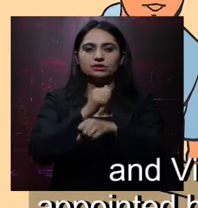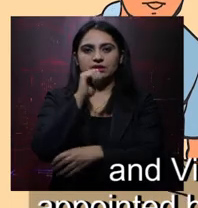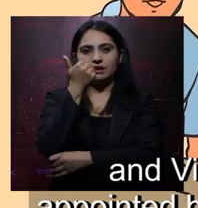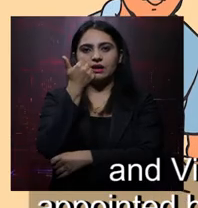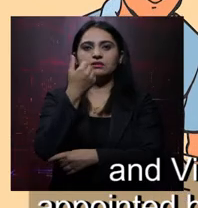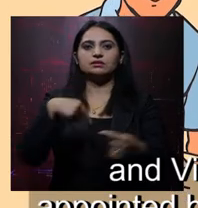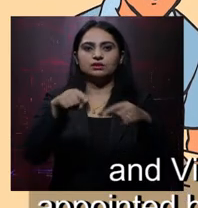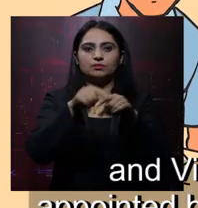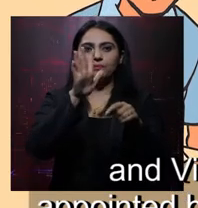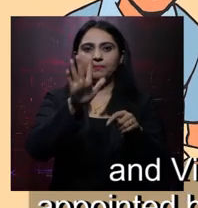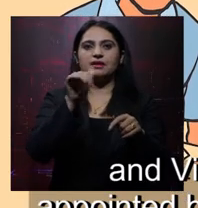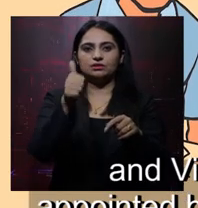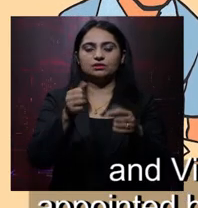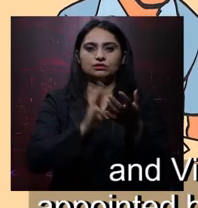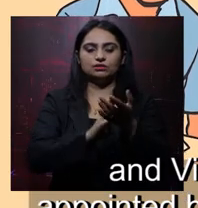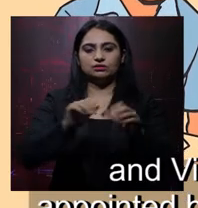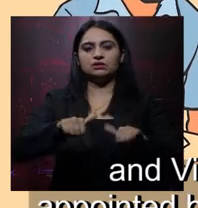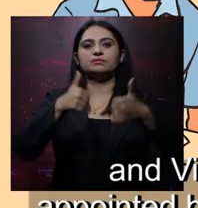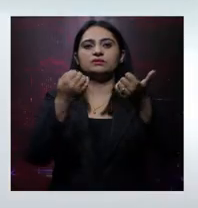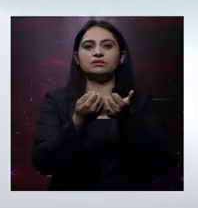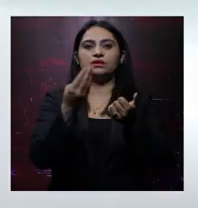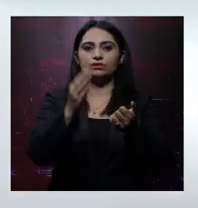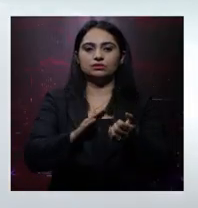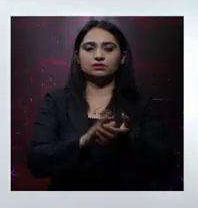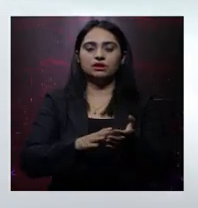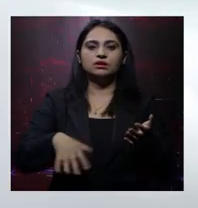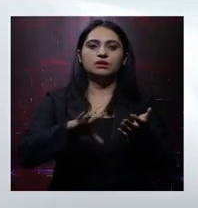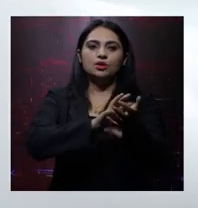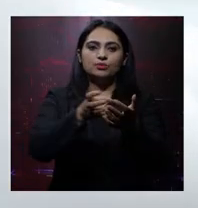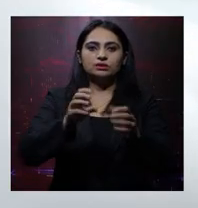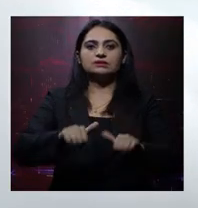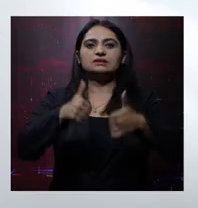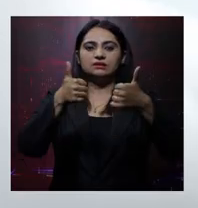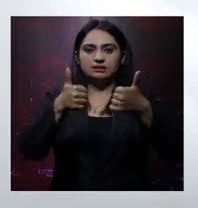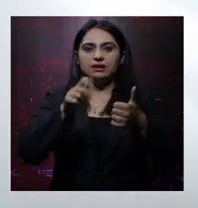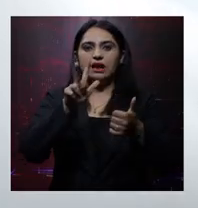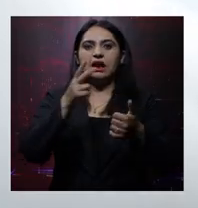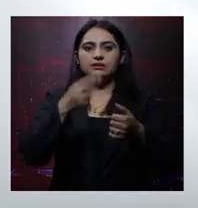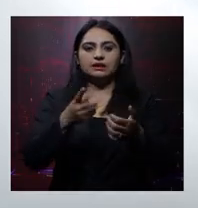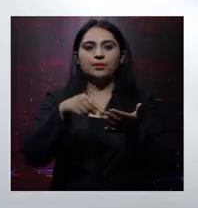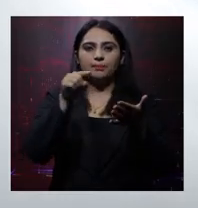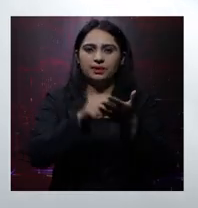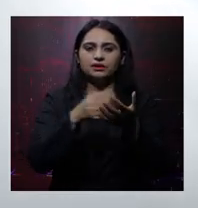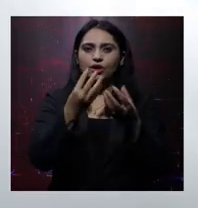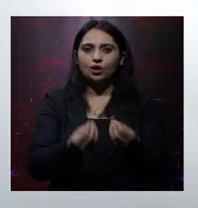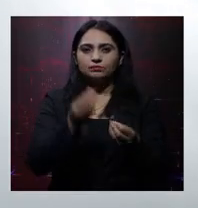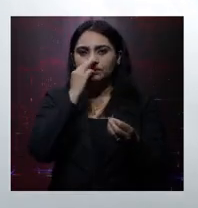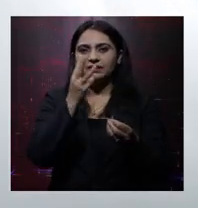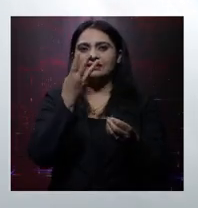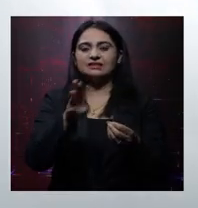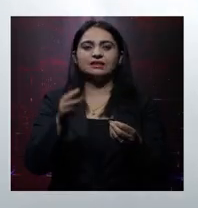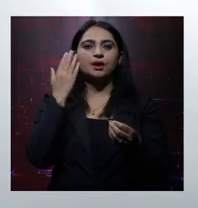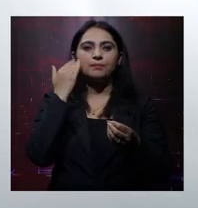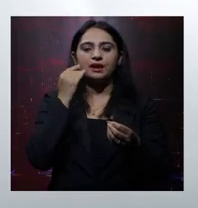सभाको 56 सदस्य निर्वाचित गर्दछन्। प्रत्येक प्रदेशबाट निर्वाचित हुने 8 जनामध्ये कम्तीमा 3 जना